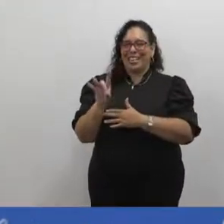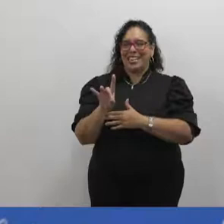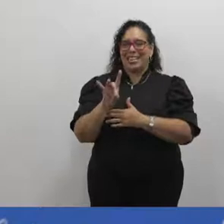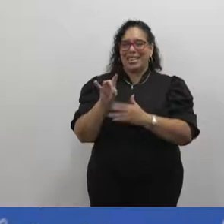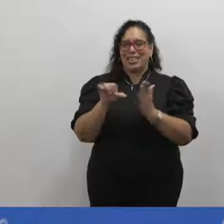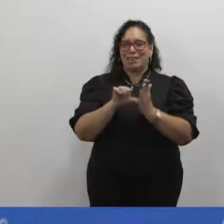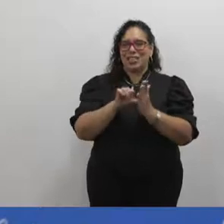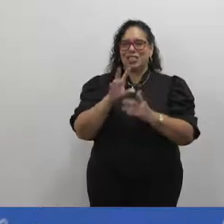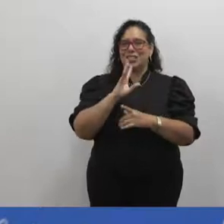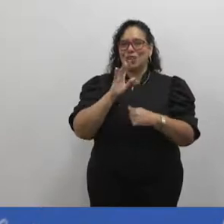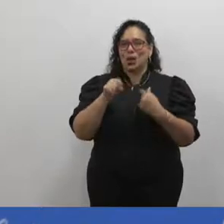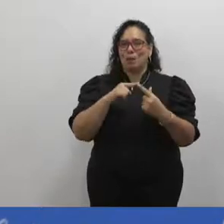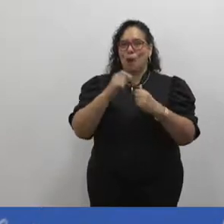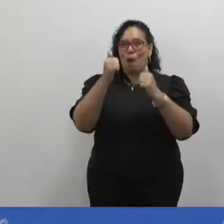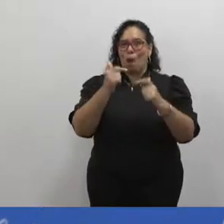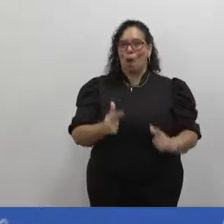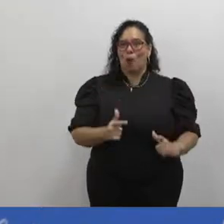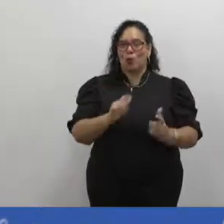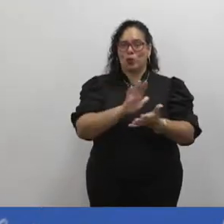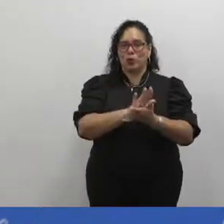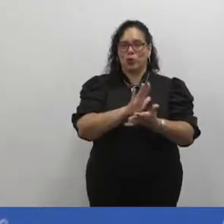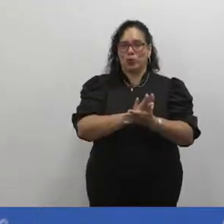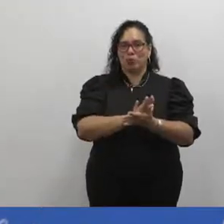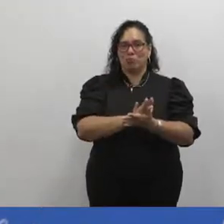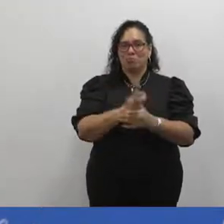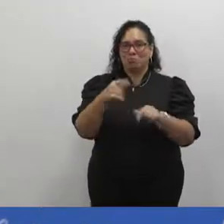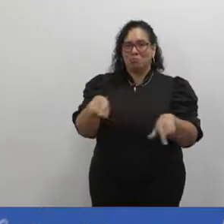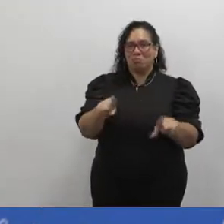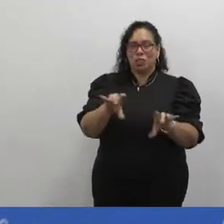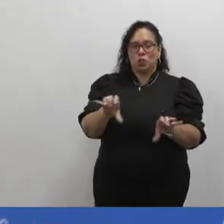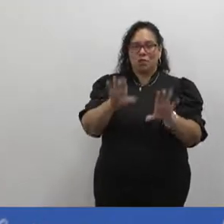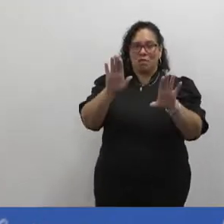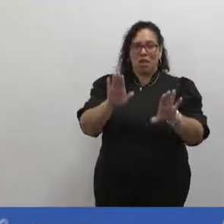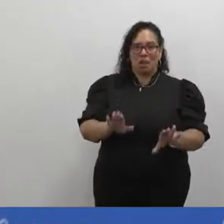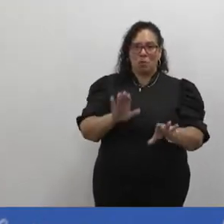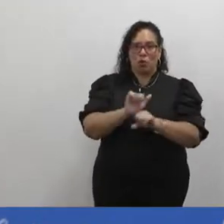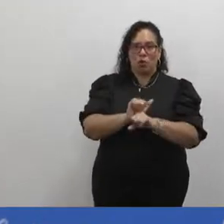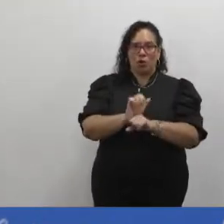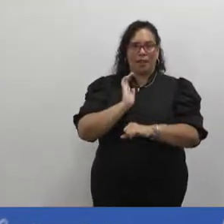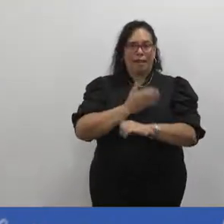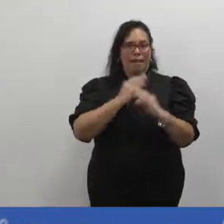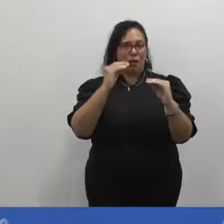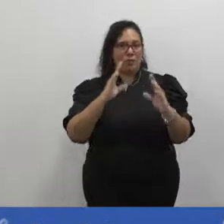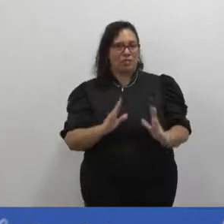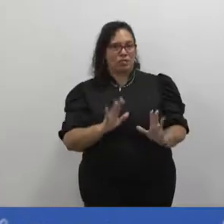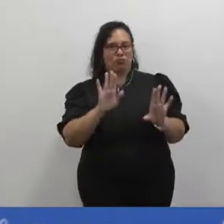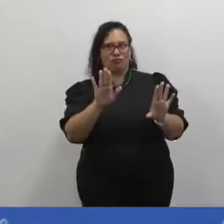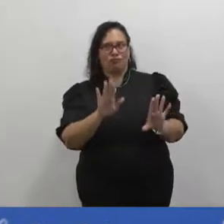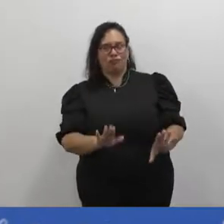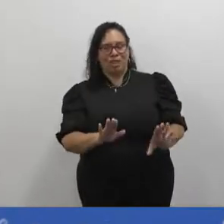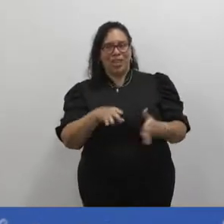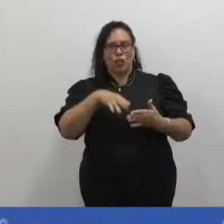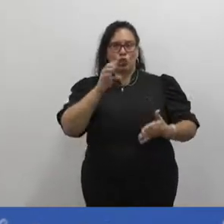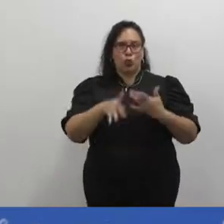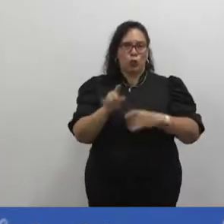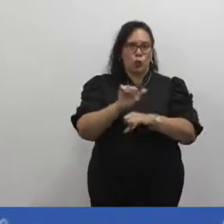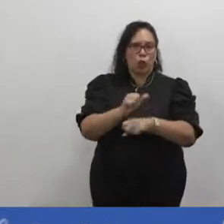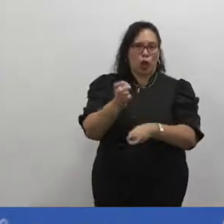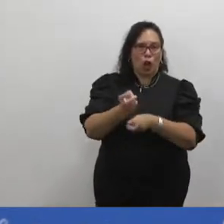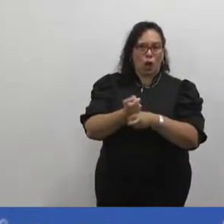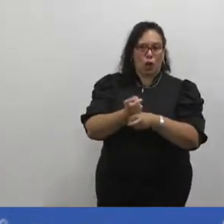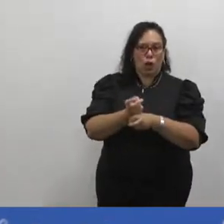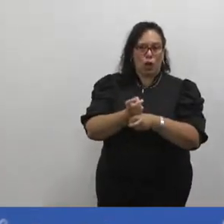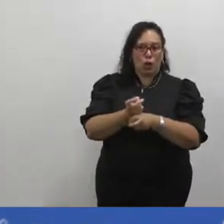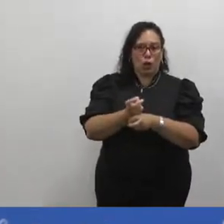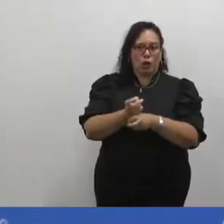mà rồi bài sạch phụng bây sạch lắc nâng á bạn để dạy chấm po âm pi ti tăng sala krup krup tăng o guru